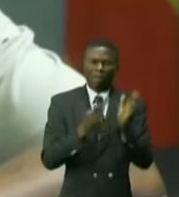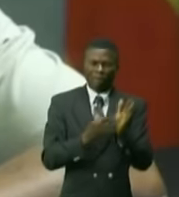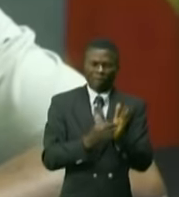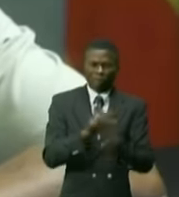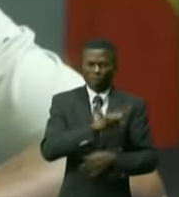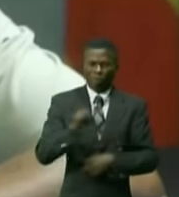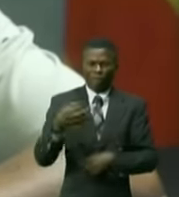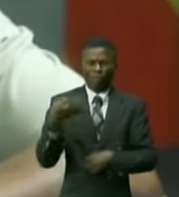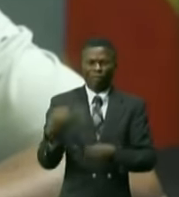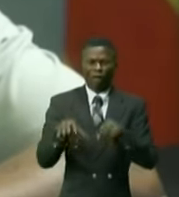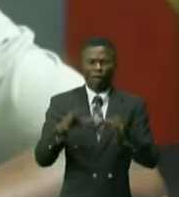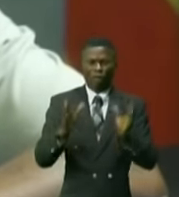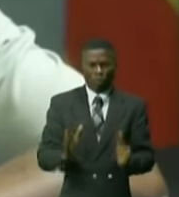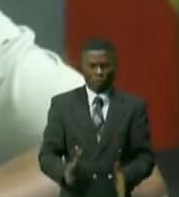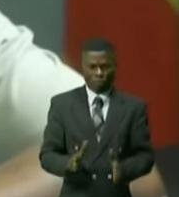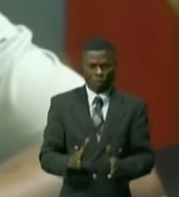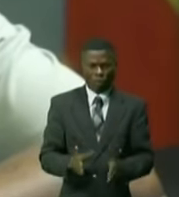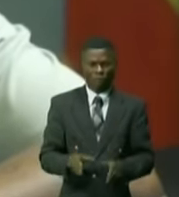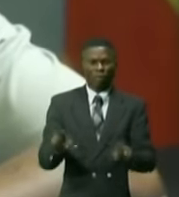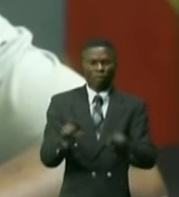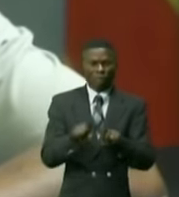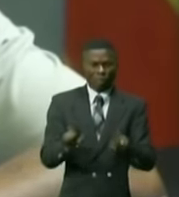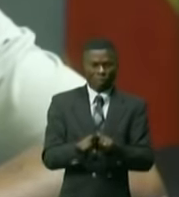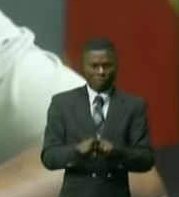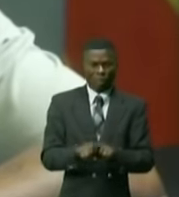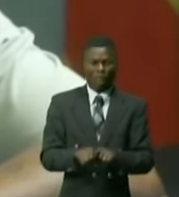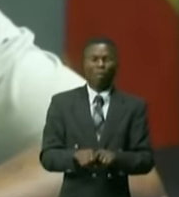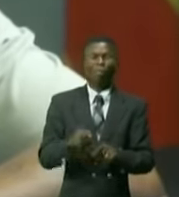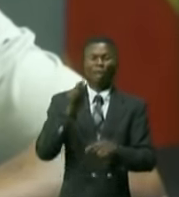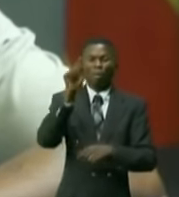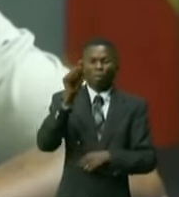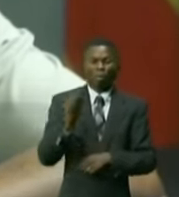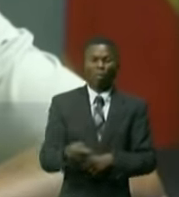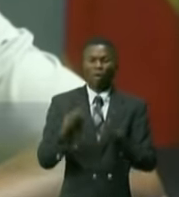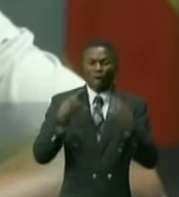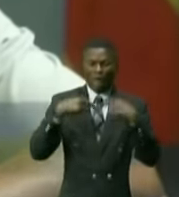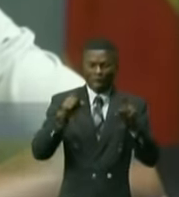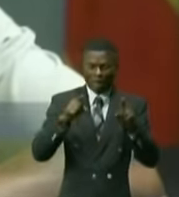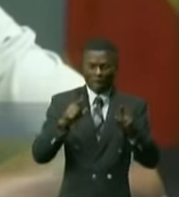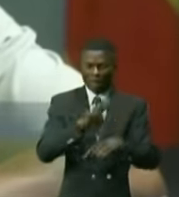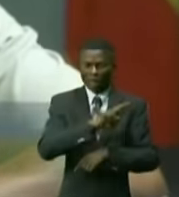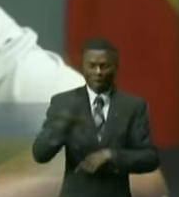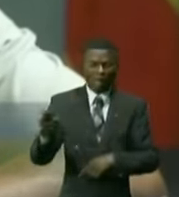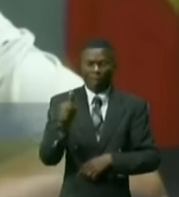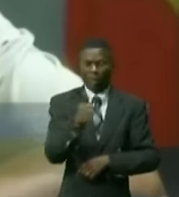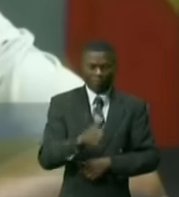prix. Le même prix qui avait été fixé en